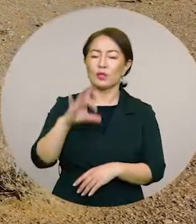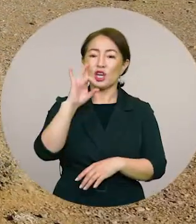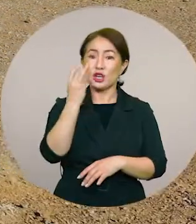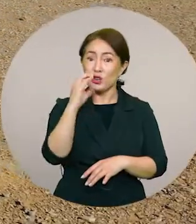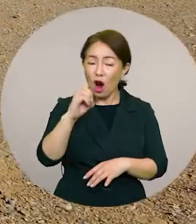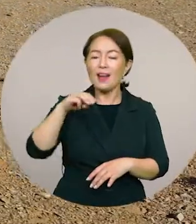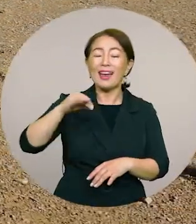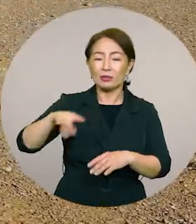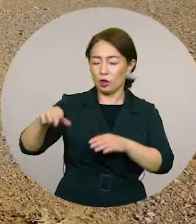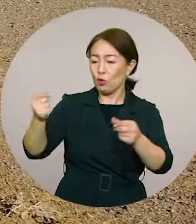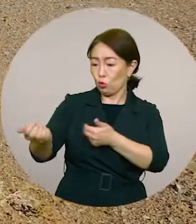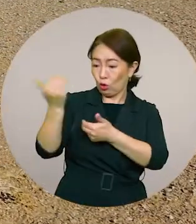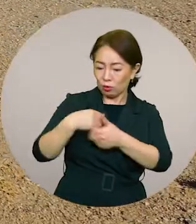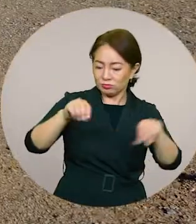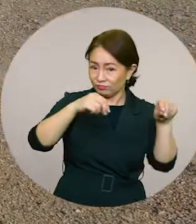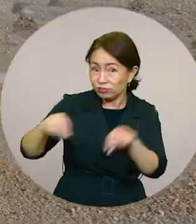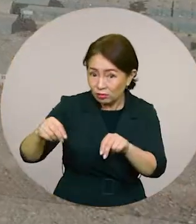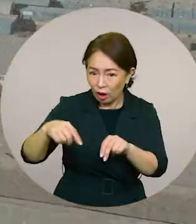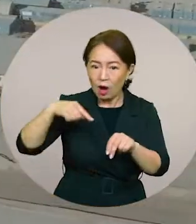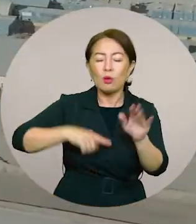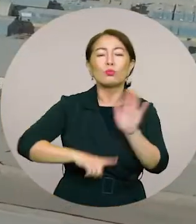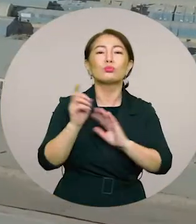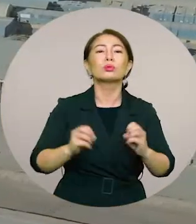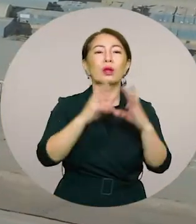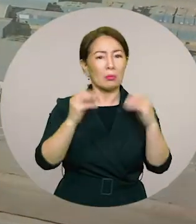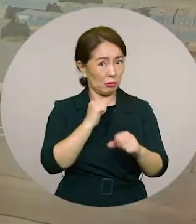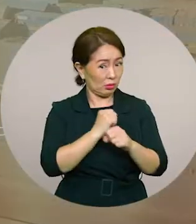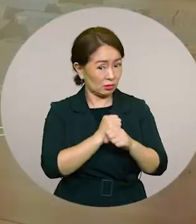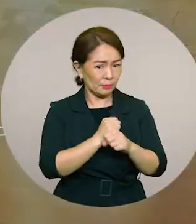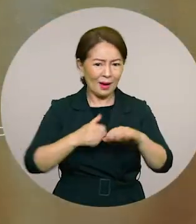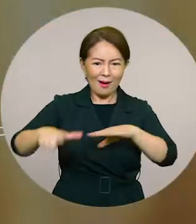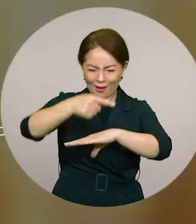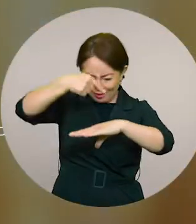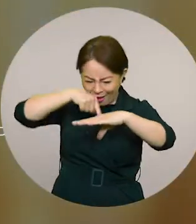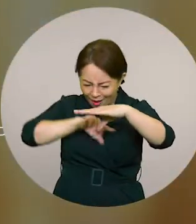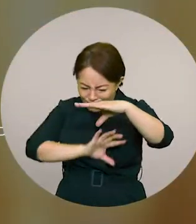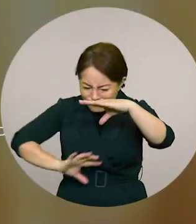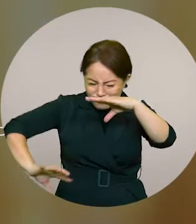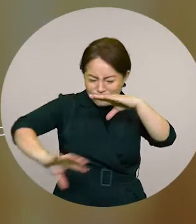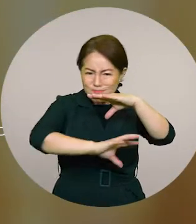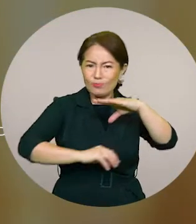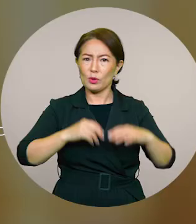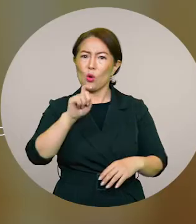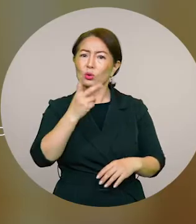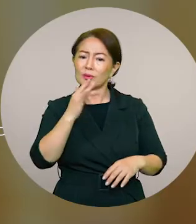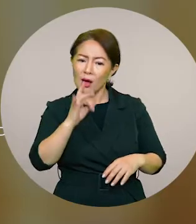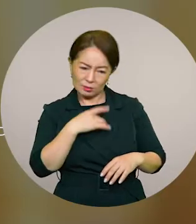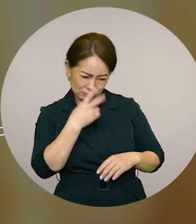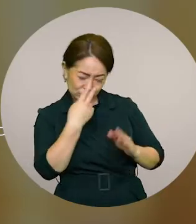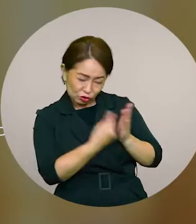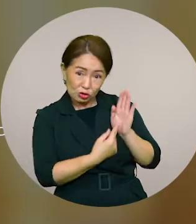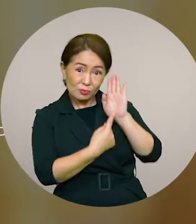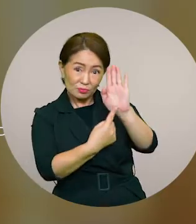үсэг зурснаар энэхүү том бүтээн байгуулалт эхэлсэн юм а. Газрын гүнд байгаа авраг том хөдрийн биетийг баримжаалах боломжийг энэ зураг